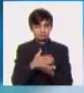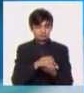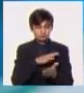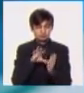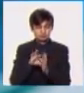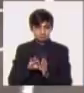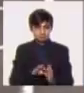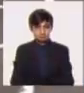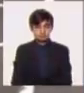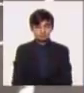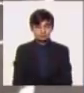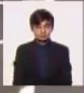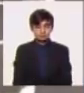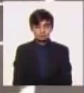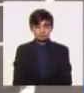алынған.